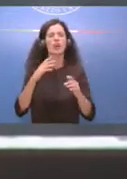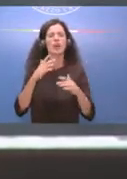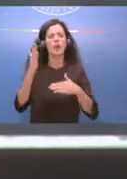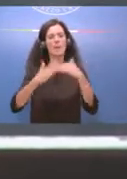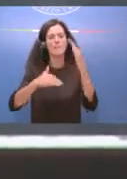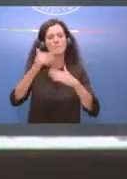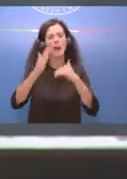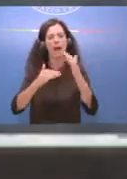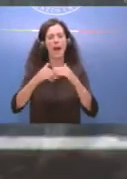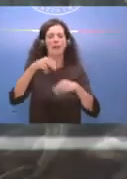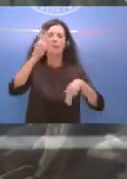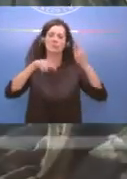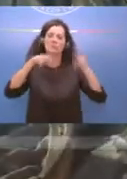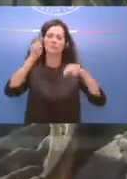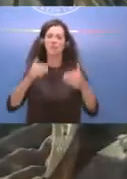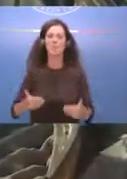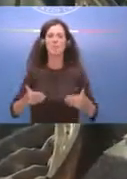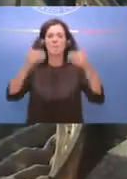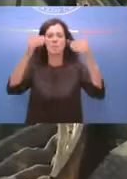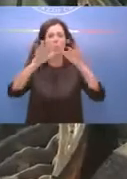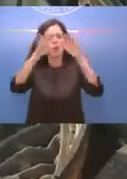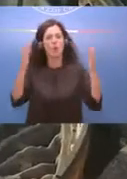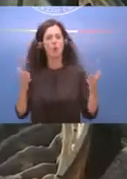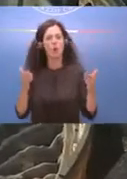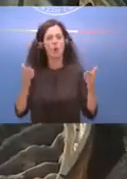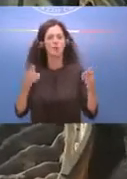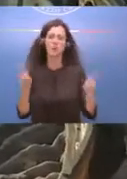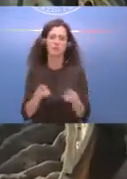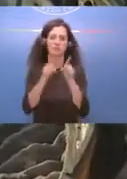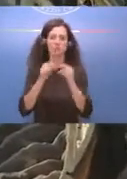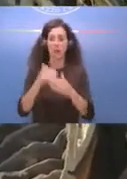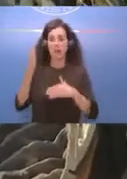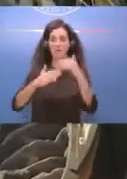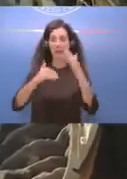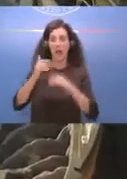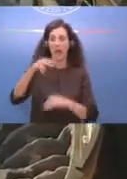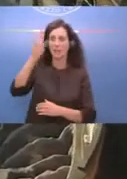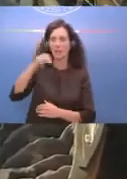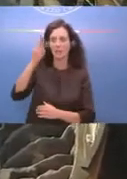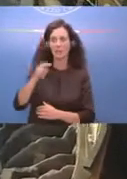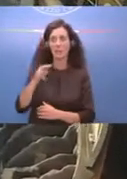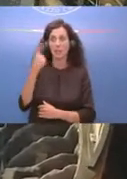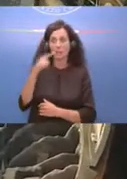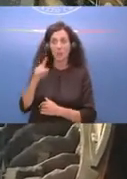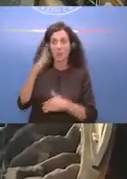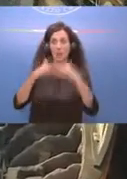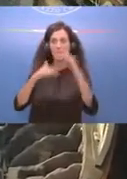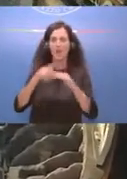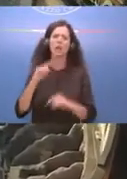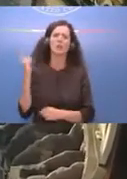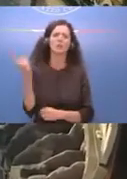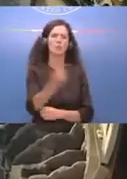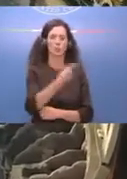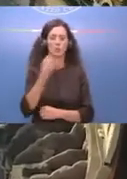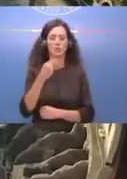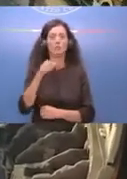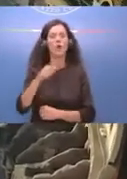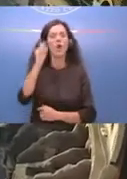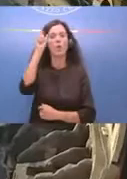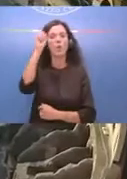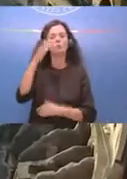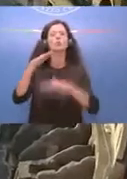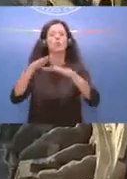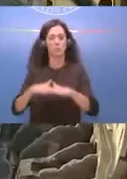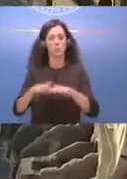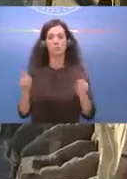mani che dipingono sulle mura di una grotta quelle mani sono le mani di tutti noi per questo proteggere la cultura come fa